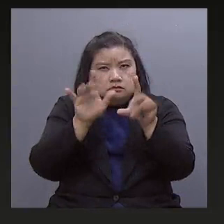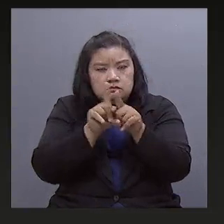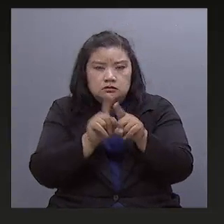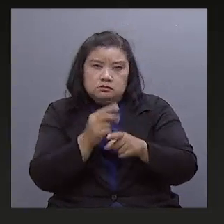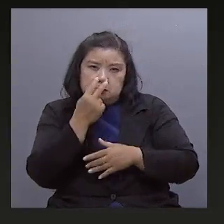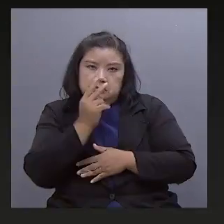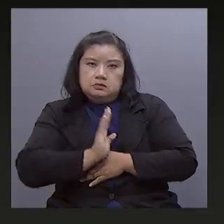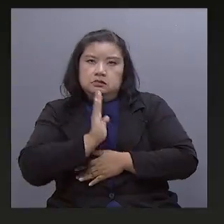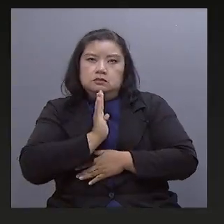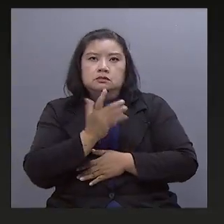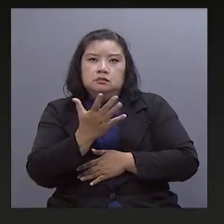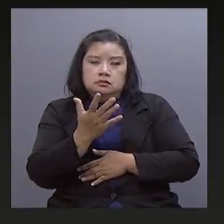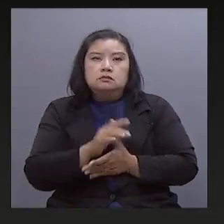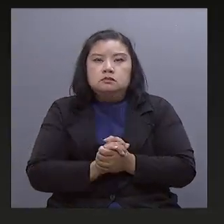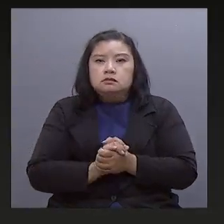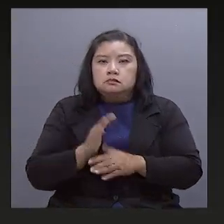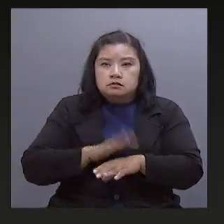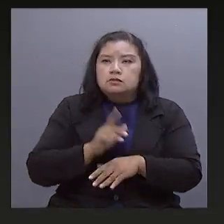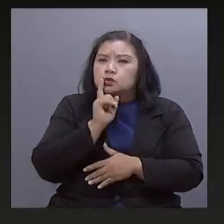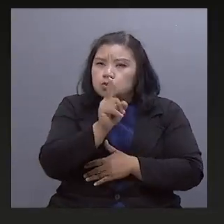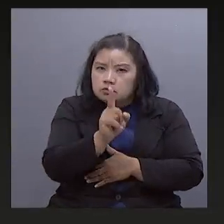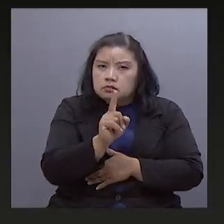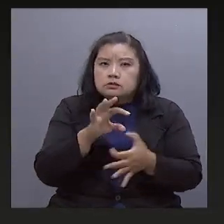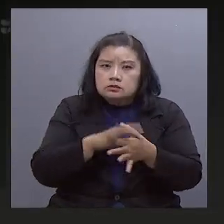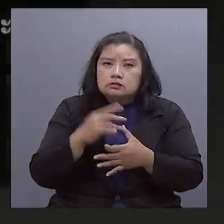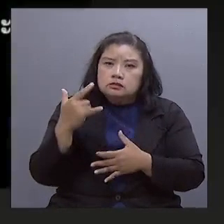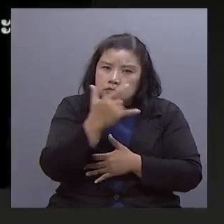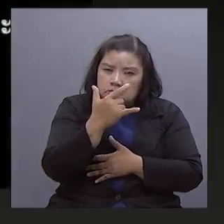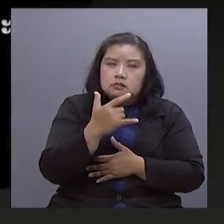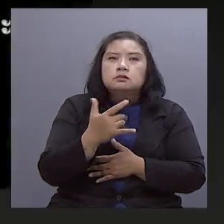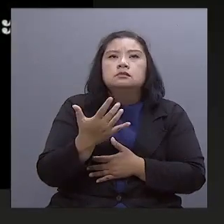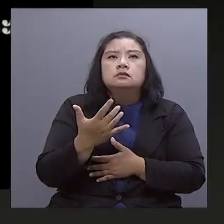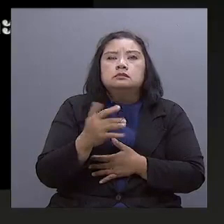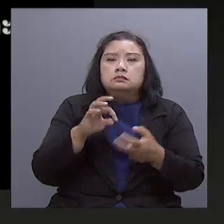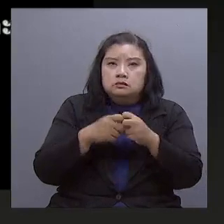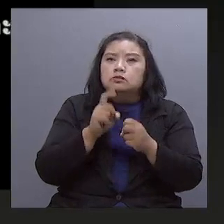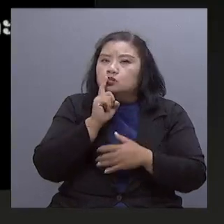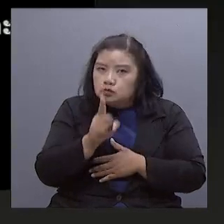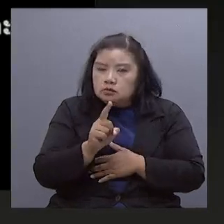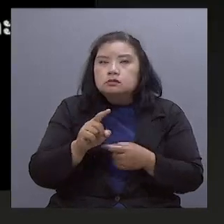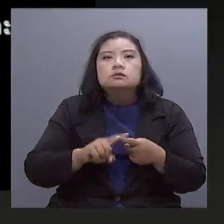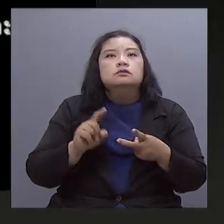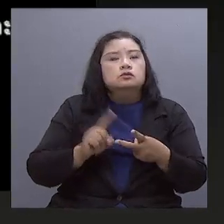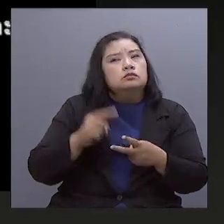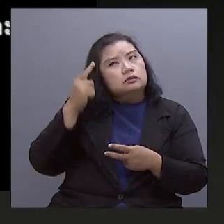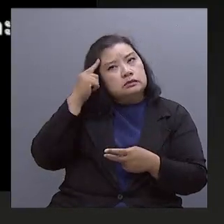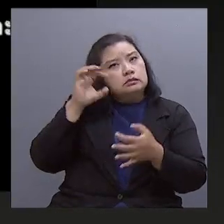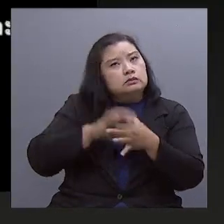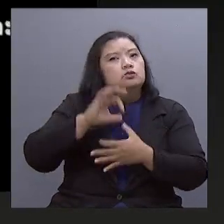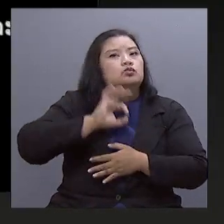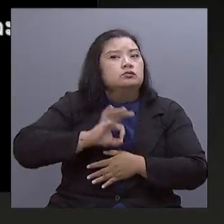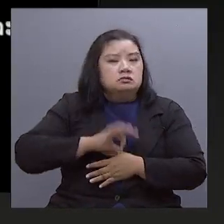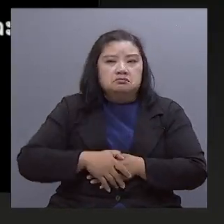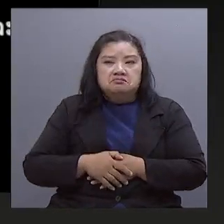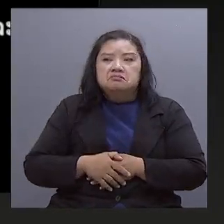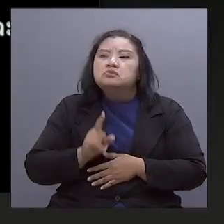ค่อยให้เกียรติกับคนอื่นมีการวิพากษ์วิจารณ์การทำงานของสายการบินแห่งชาติที่ไปกระทบแล้วก็มีทัศนคติในเชิงดู